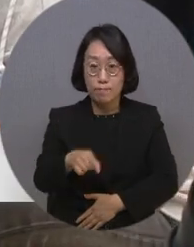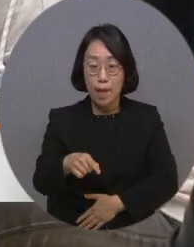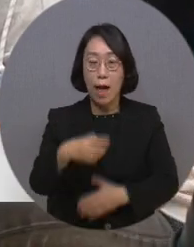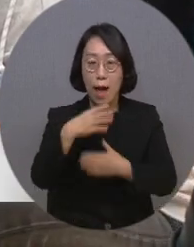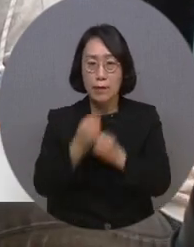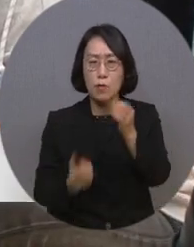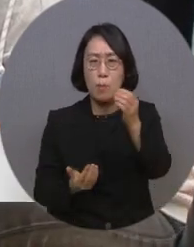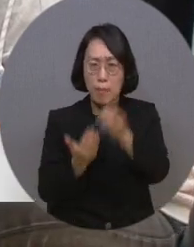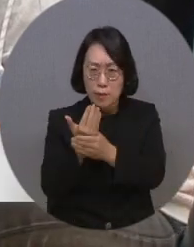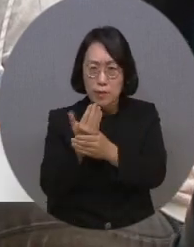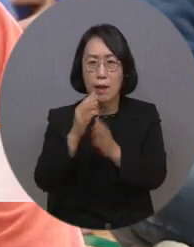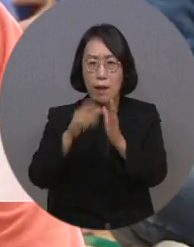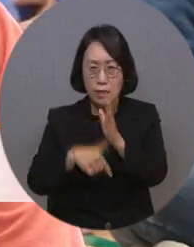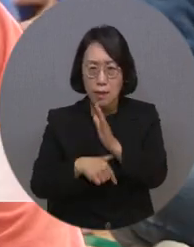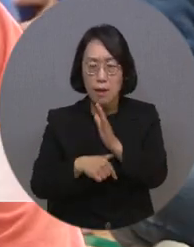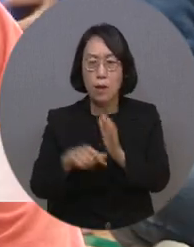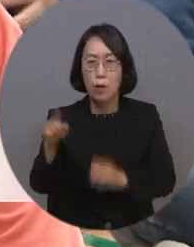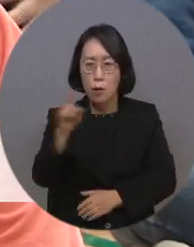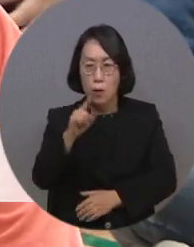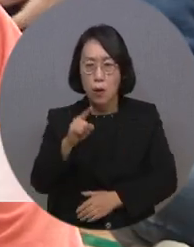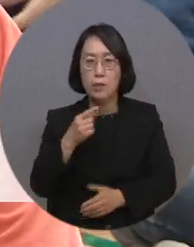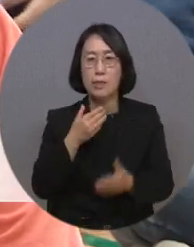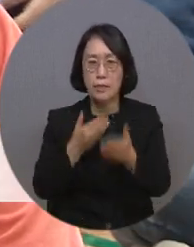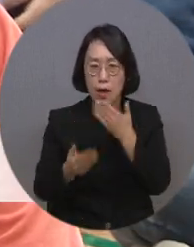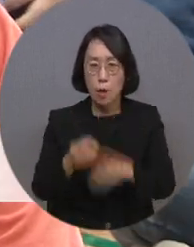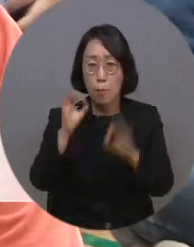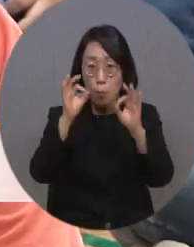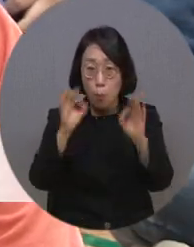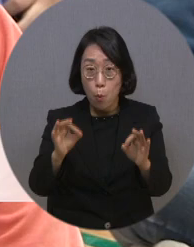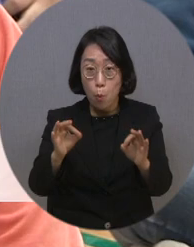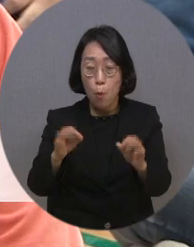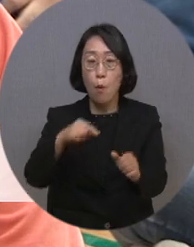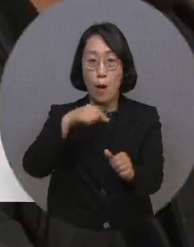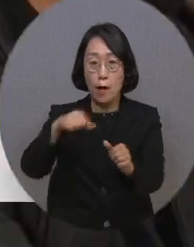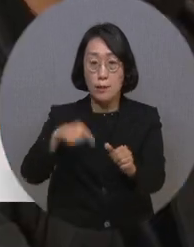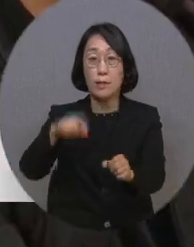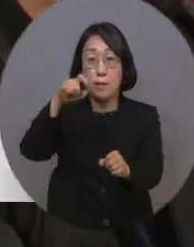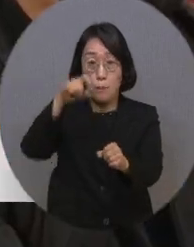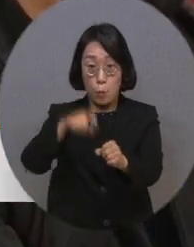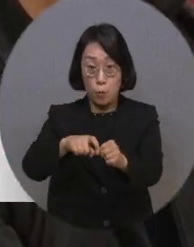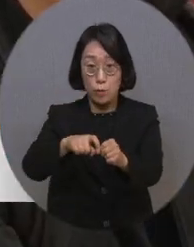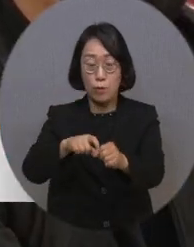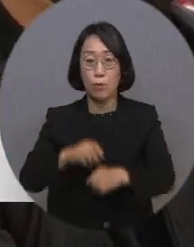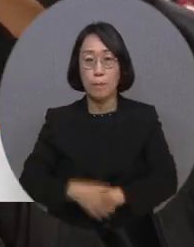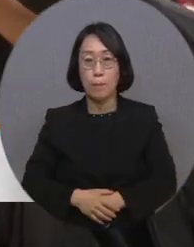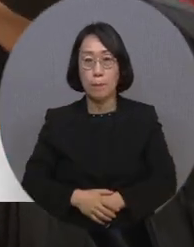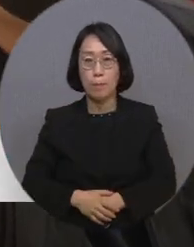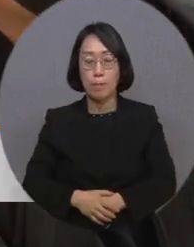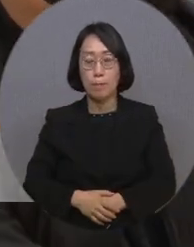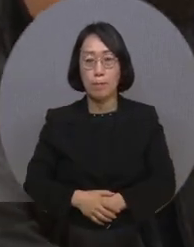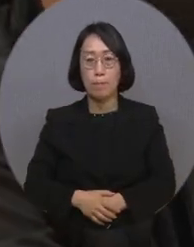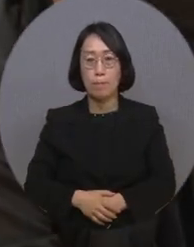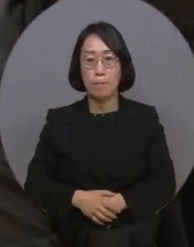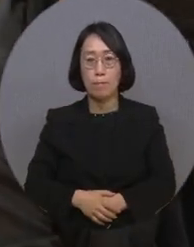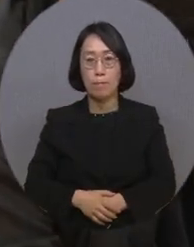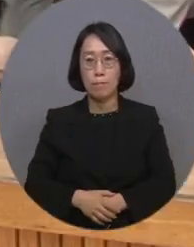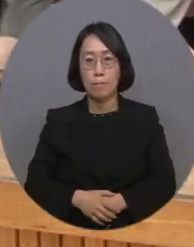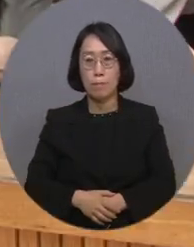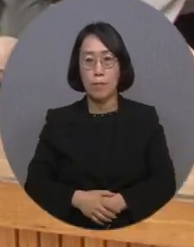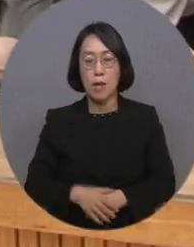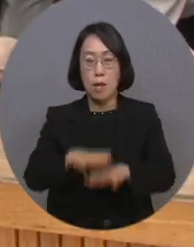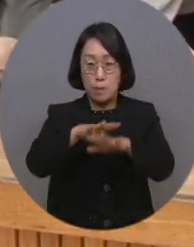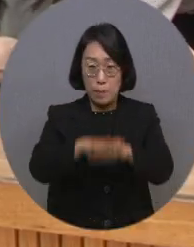상황 발생에 대비 체득을 통한 안전 생활의 체험 교육을 목적을 두고 행사가 진행되었습니다.